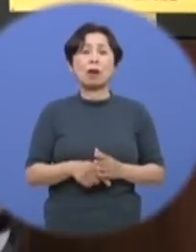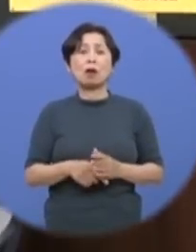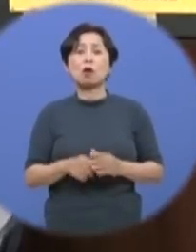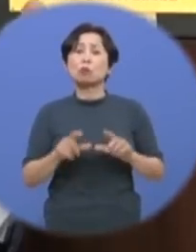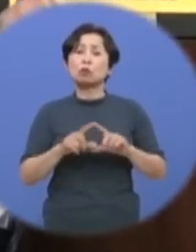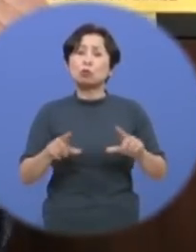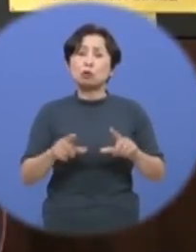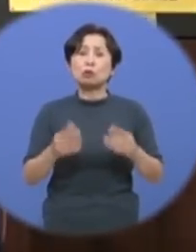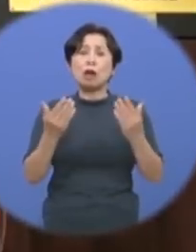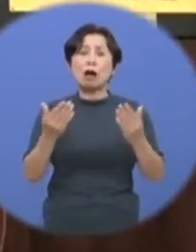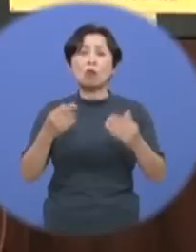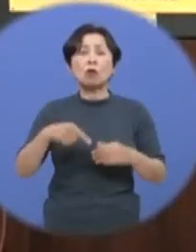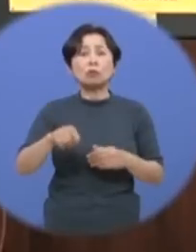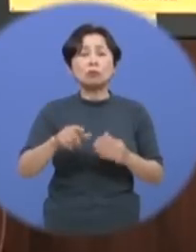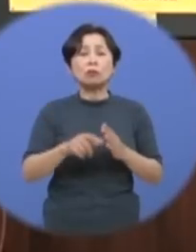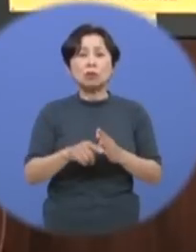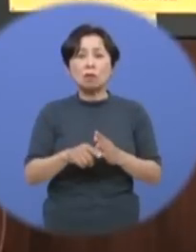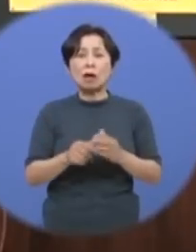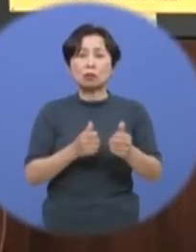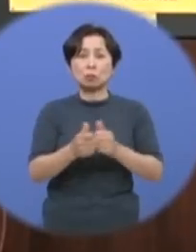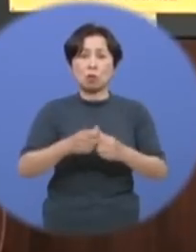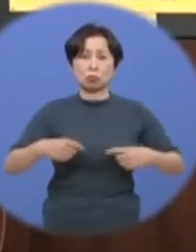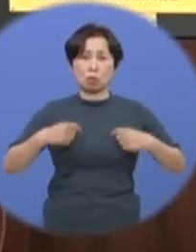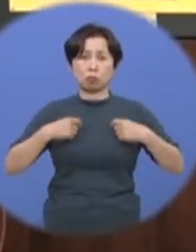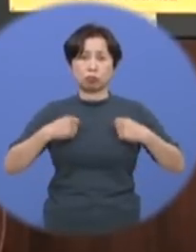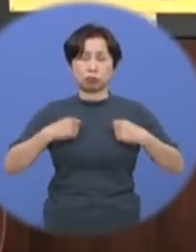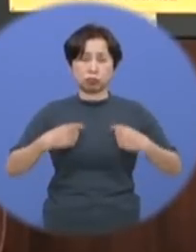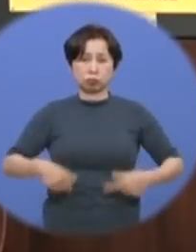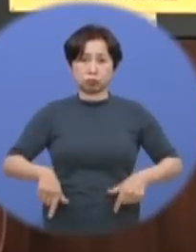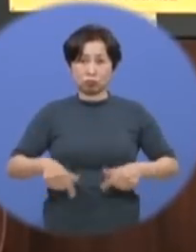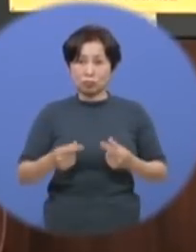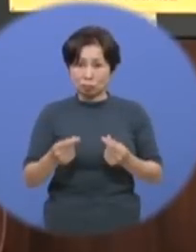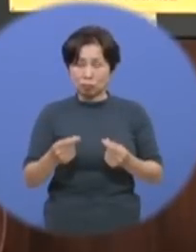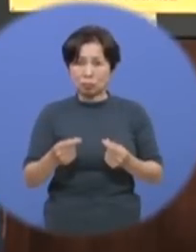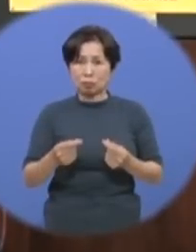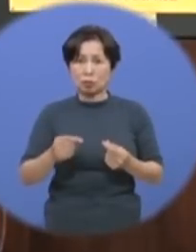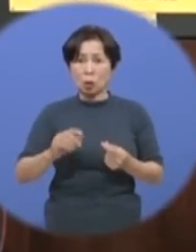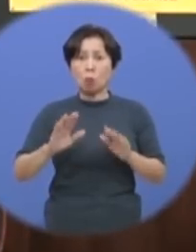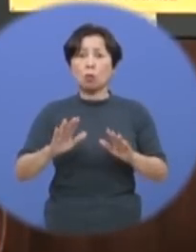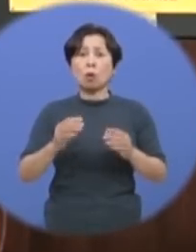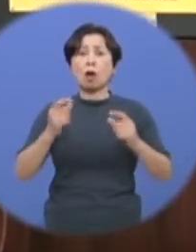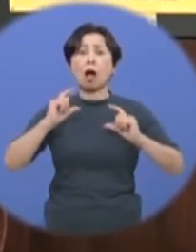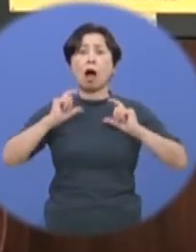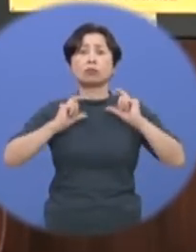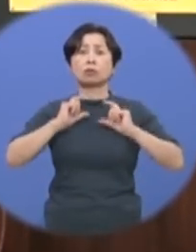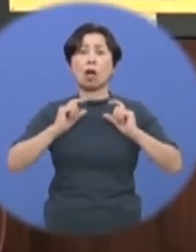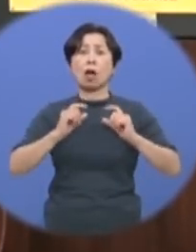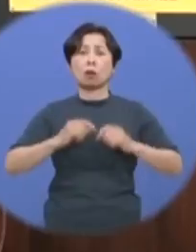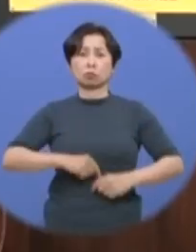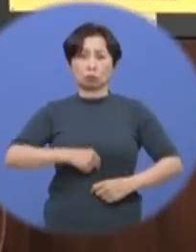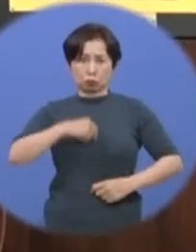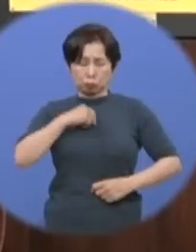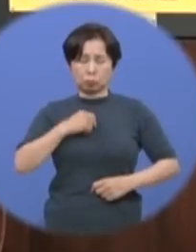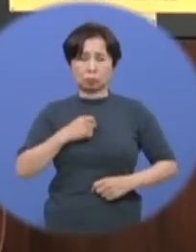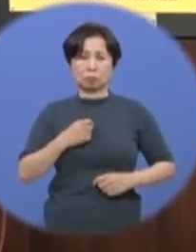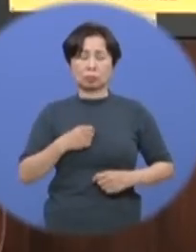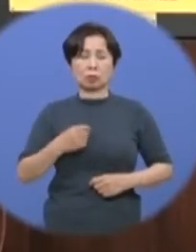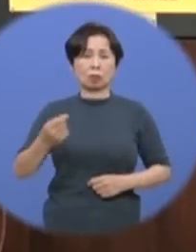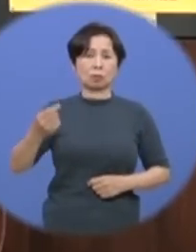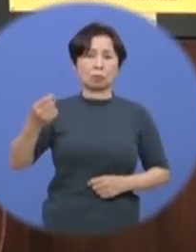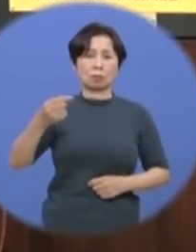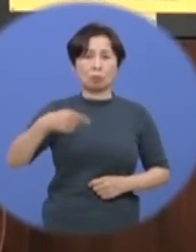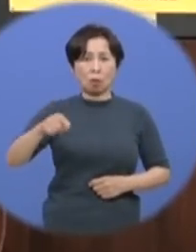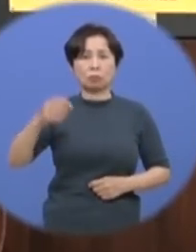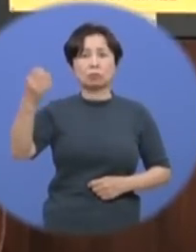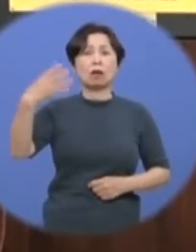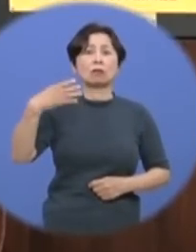学校リークのでトレパンでいくんですけどが事例服着てこいって連絡あってで学生服規定がこう言ったんですよねで今